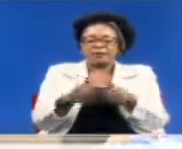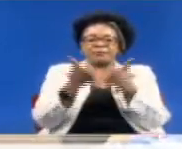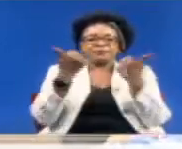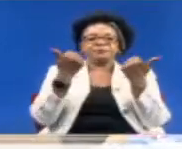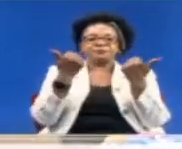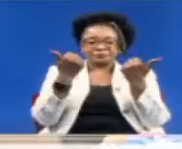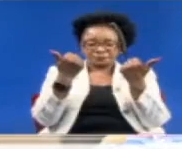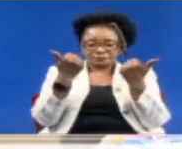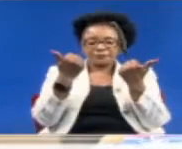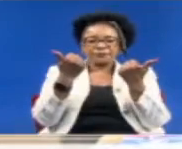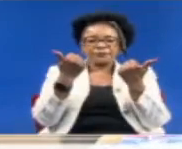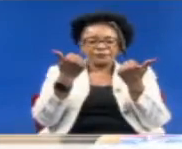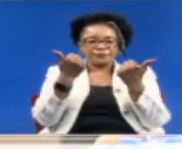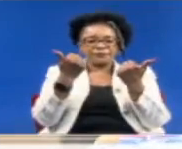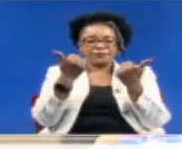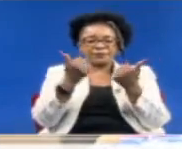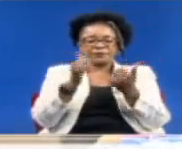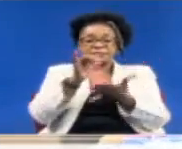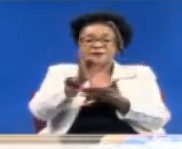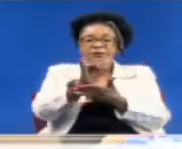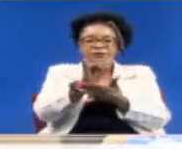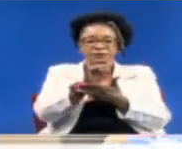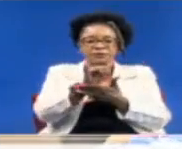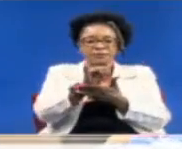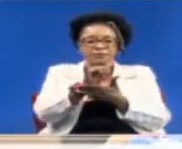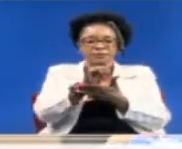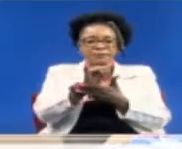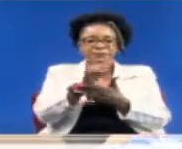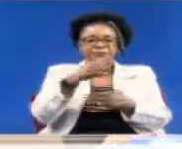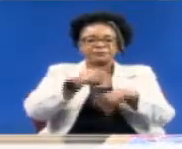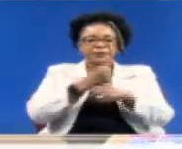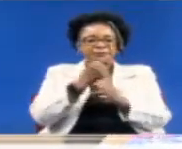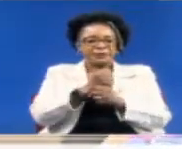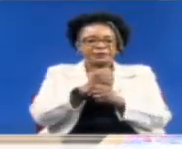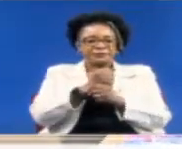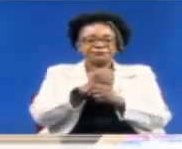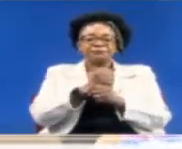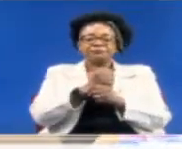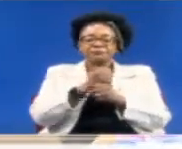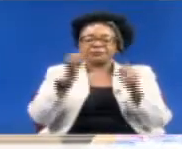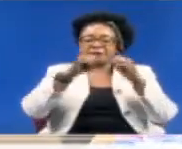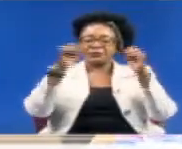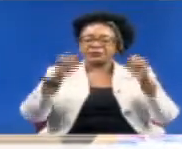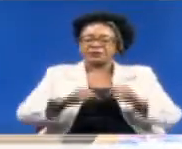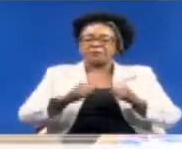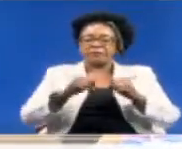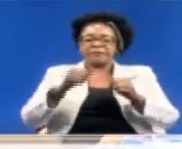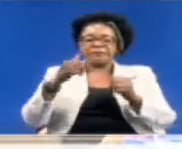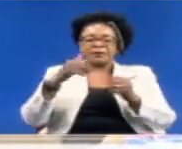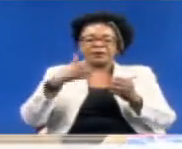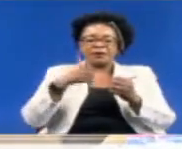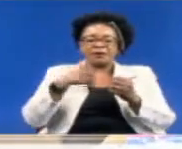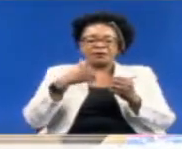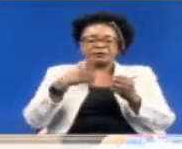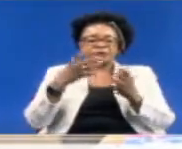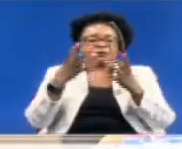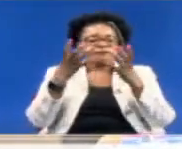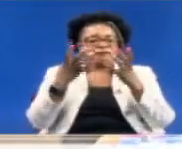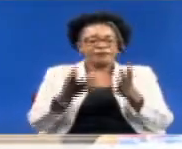drop, and that caused an overload in the system. The system felt an overload, and we had